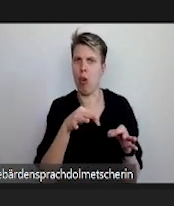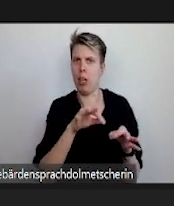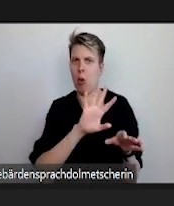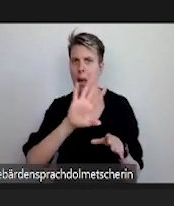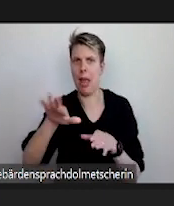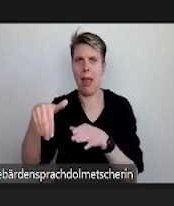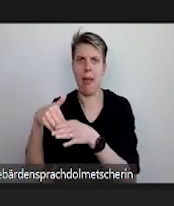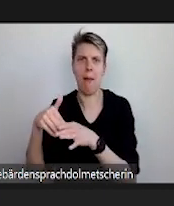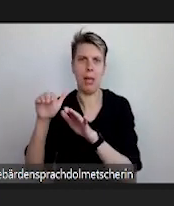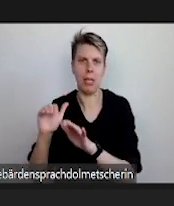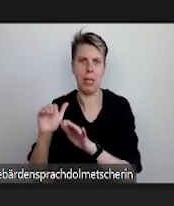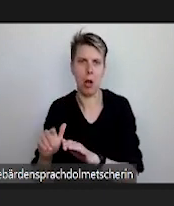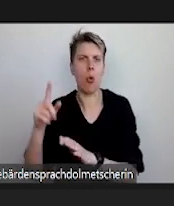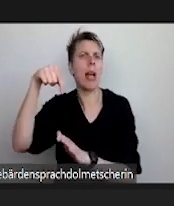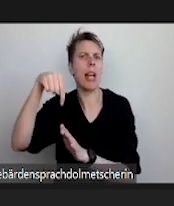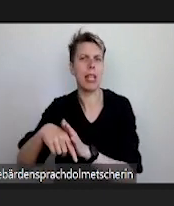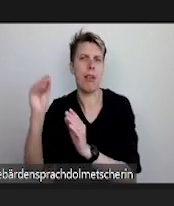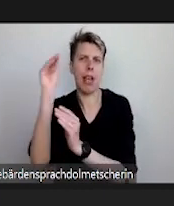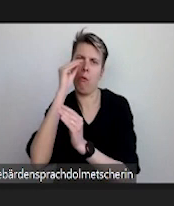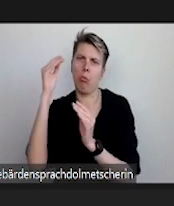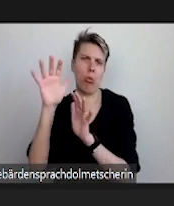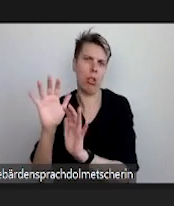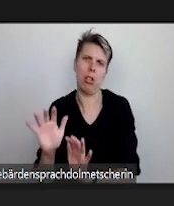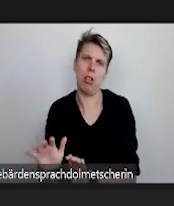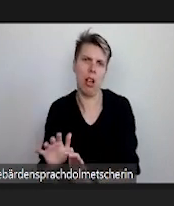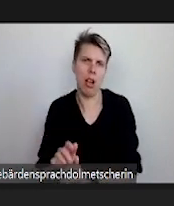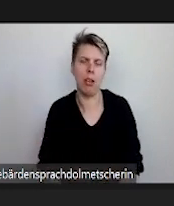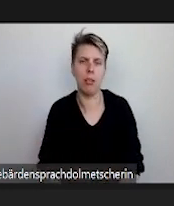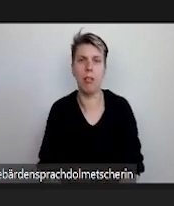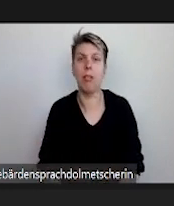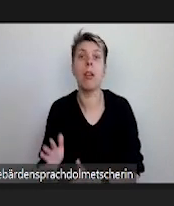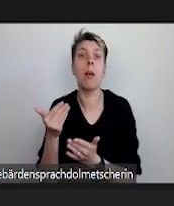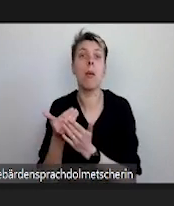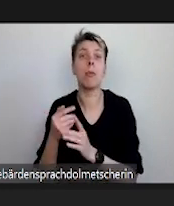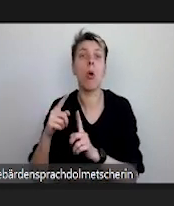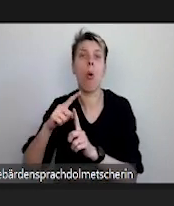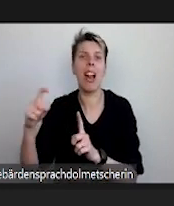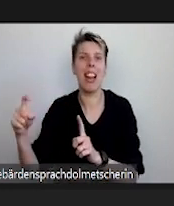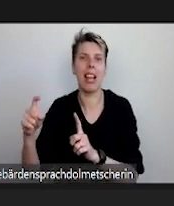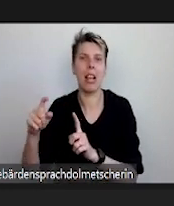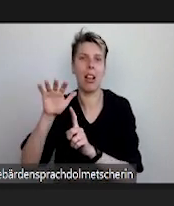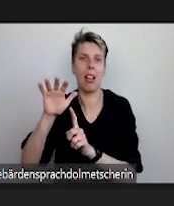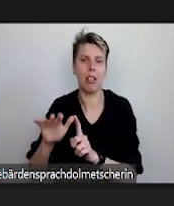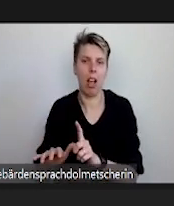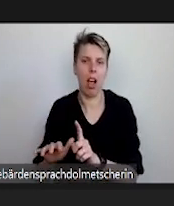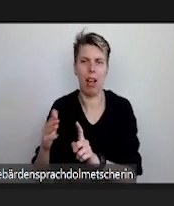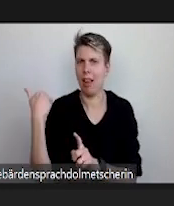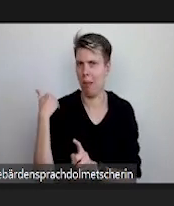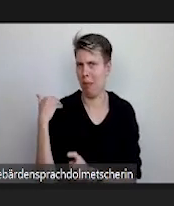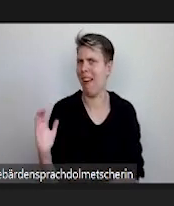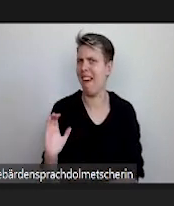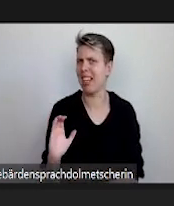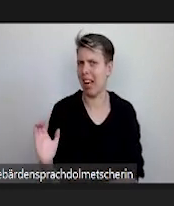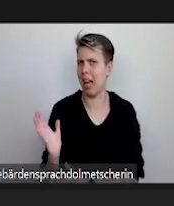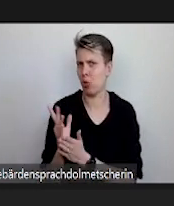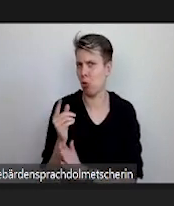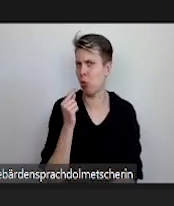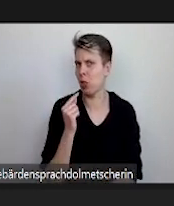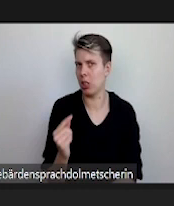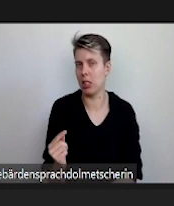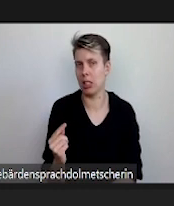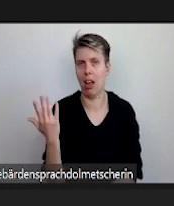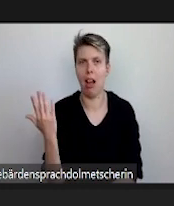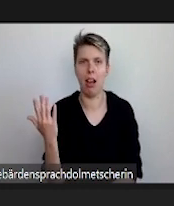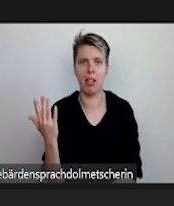noch weitergehende Informationen. Also da haben wir auch ein paar Links zur Verfügung gestellt, das, was Carsten gerade schon angesprochen hat. Es gibt ein paar